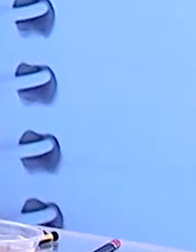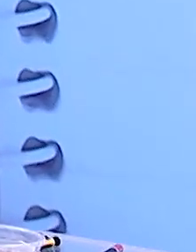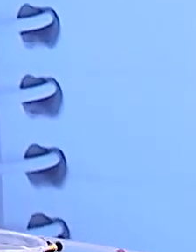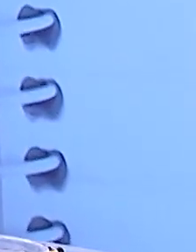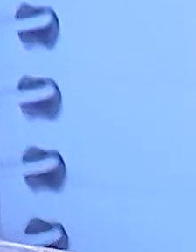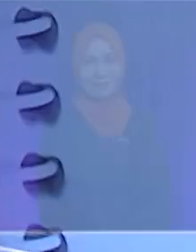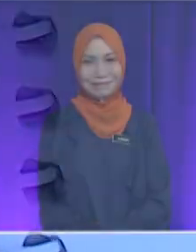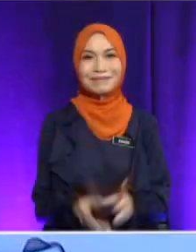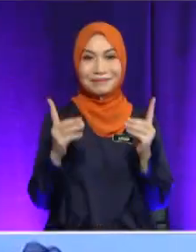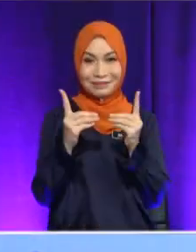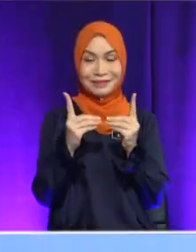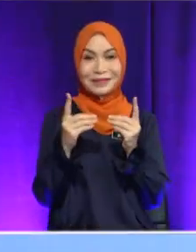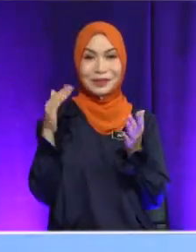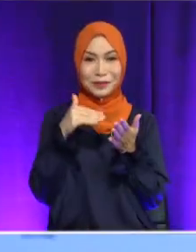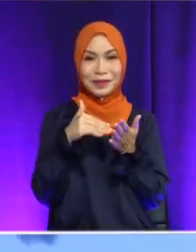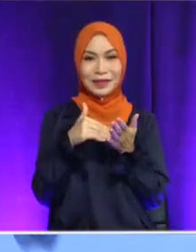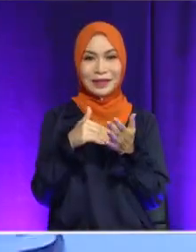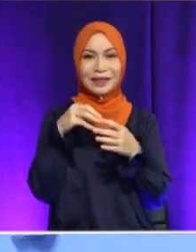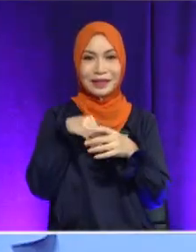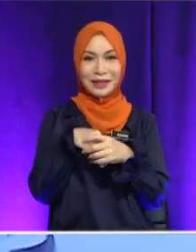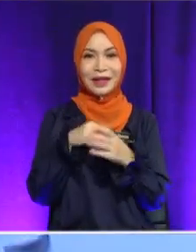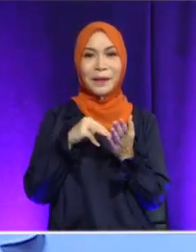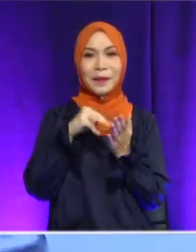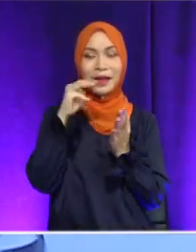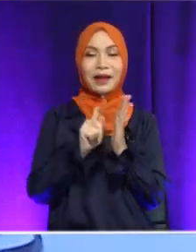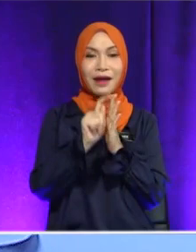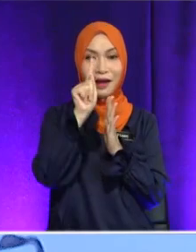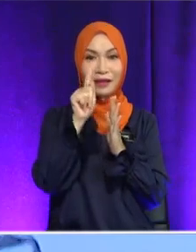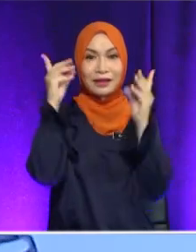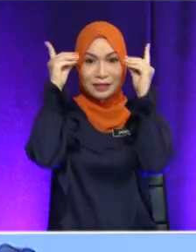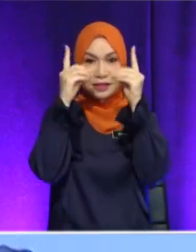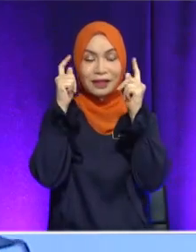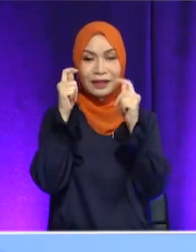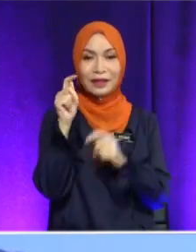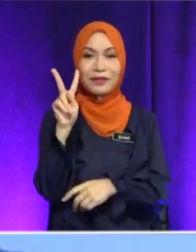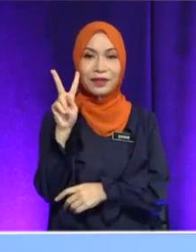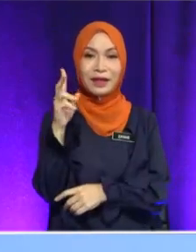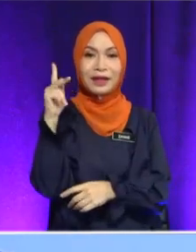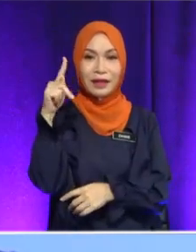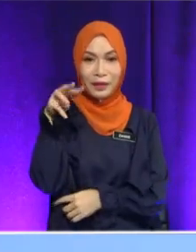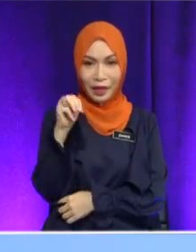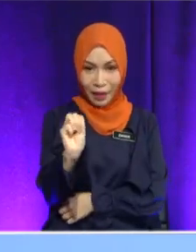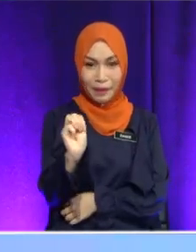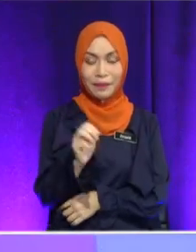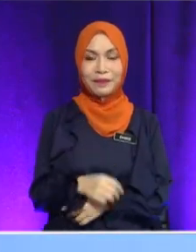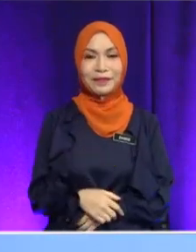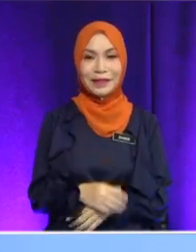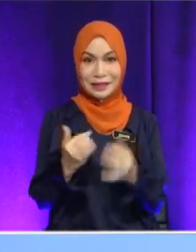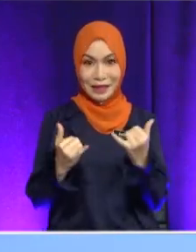baik kembali kita di sela Menengah Atas dididik cvcm ini